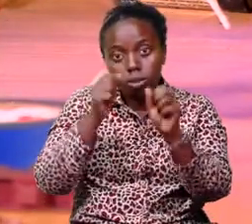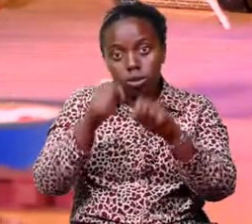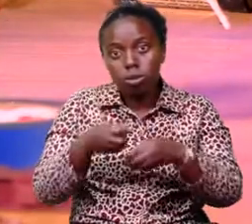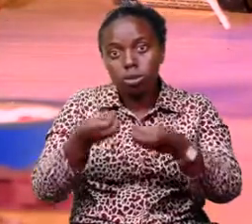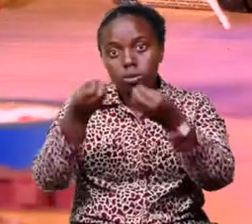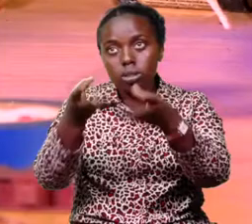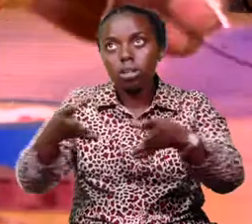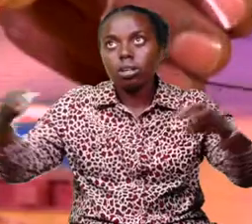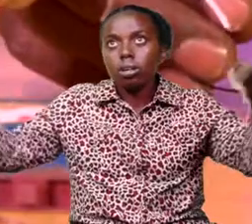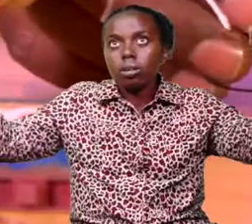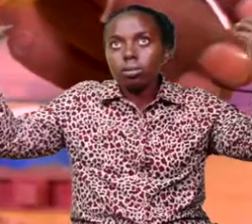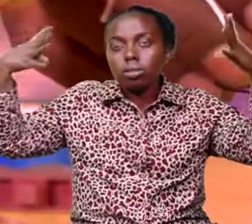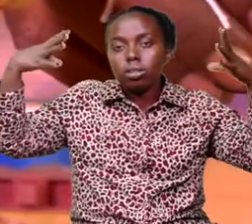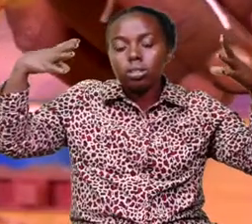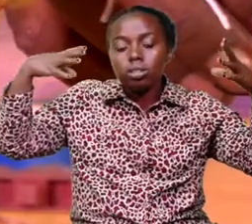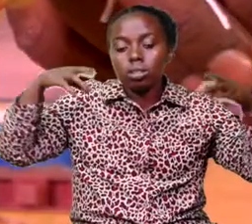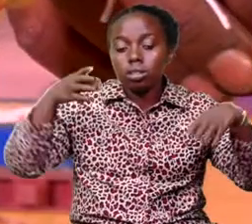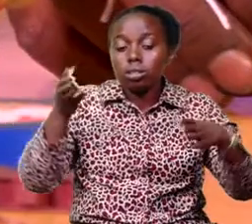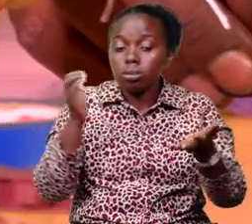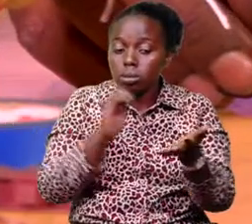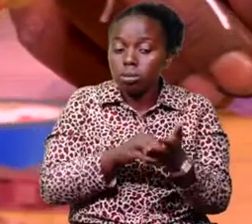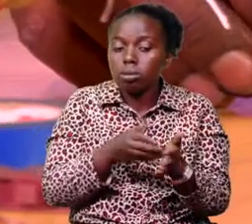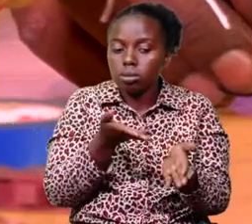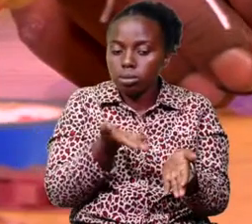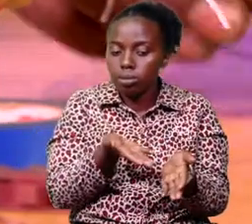gutanga amashanyarazi dore nanone